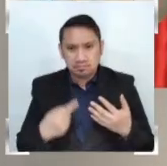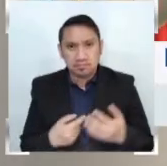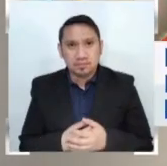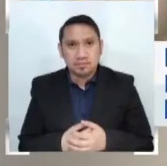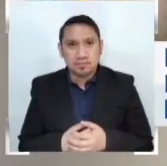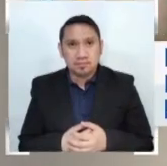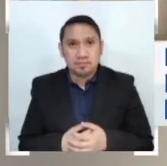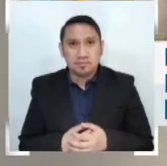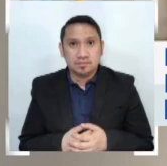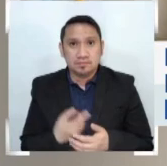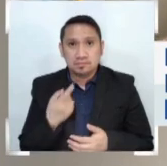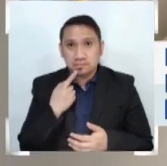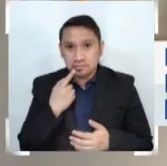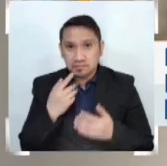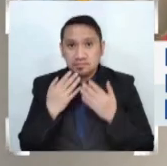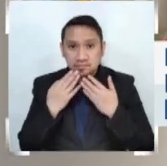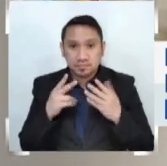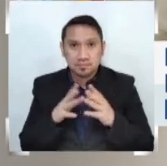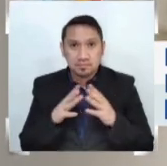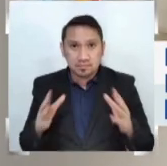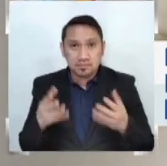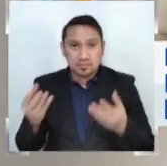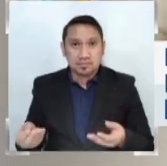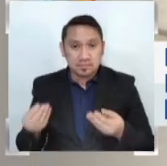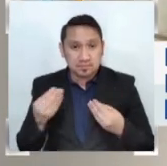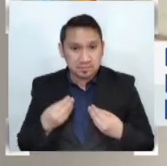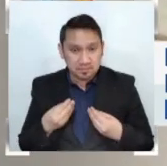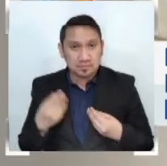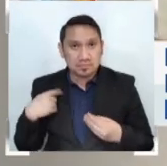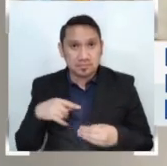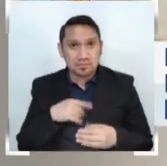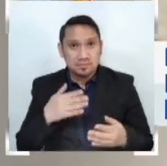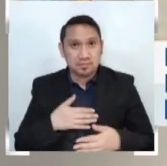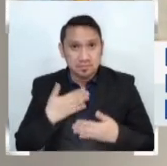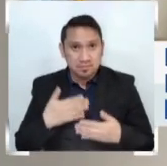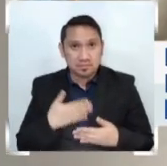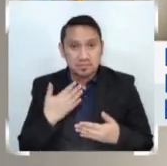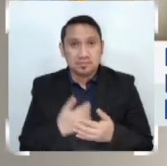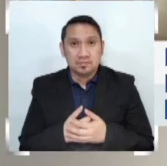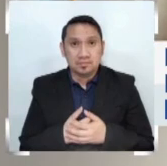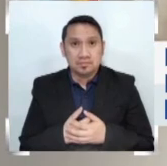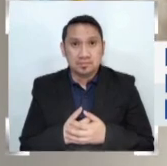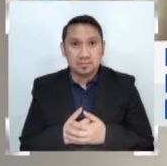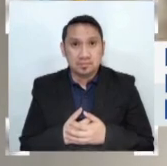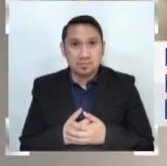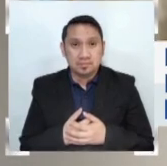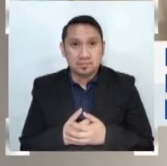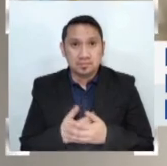Maraming salamat sa iyong dinala na kasiyahan at to bring the